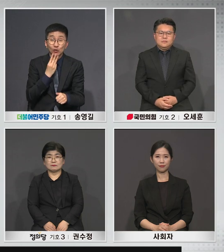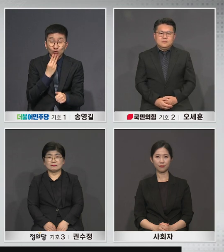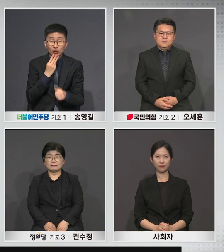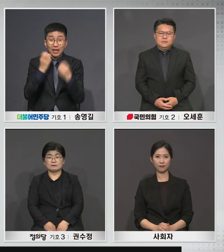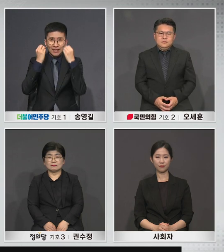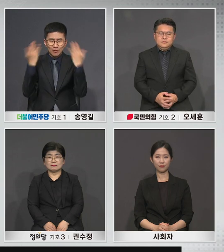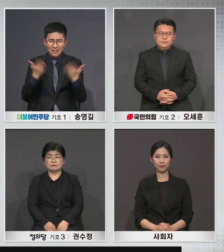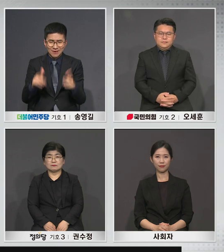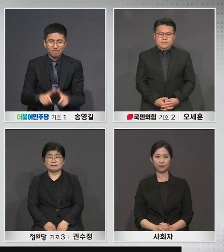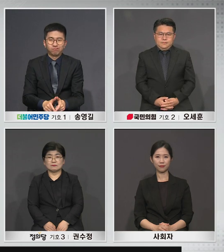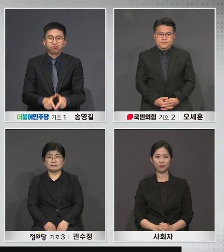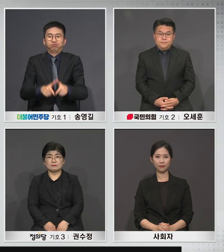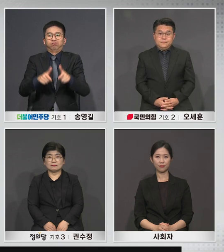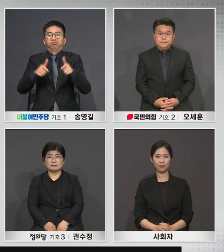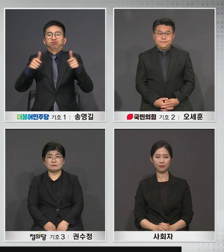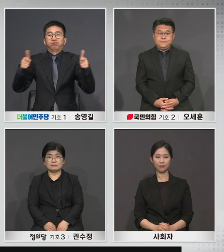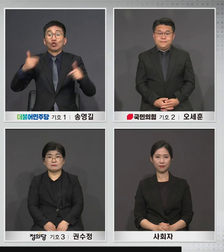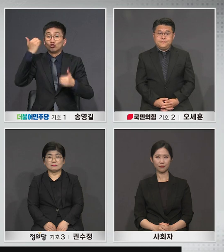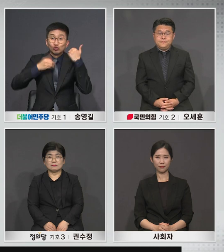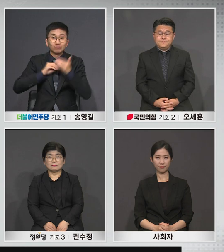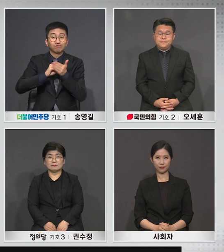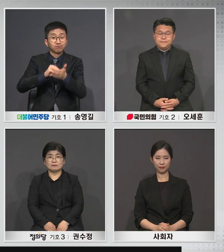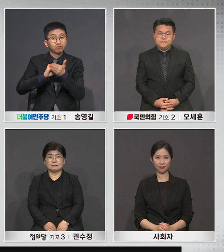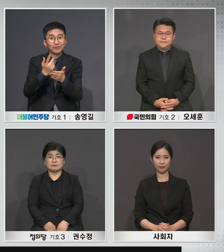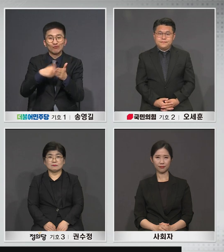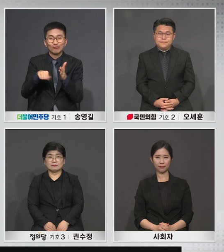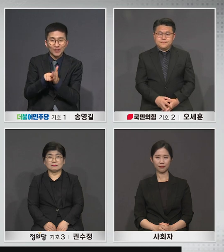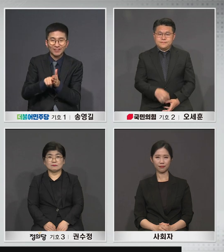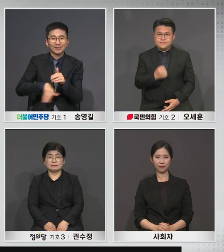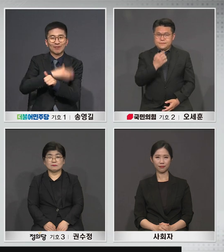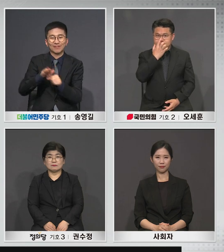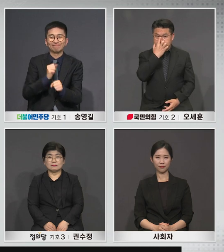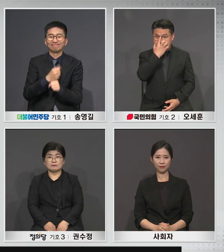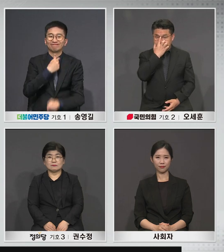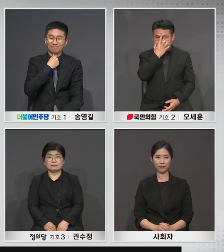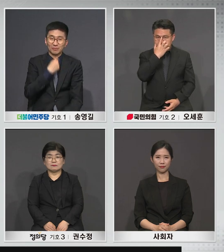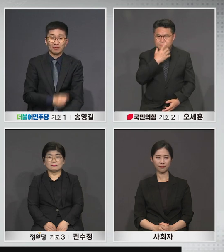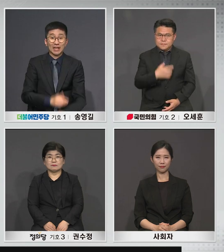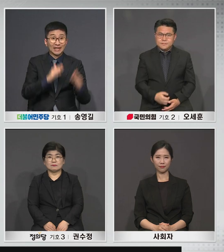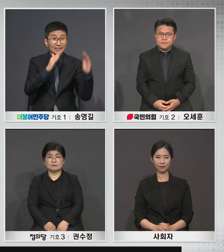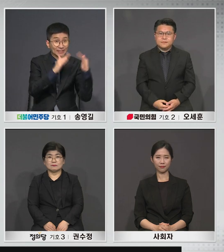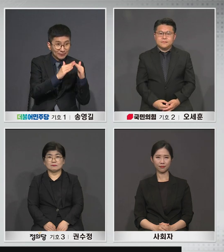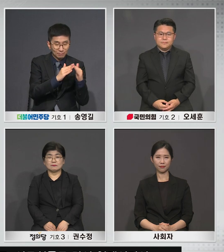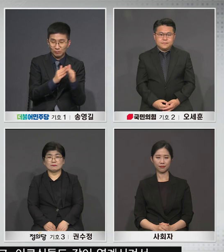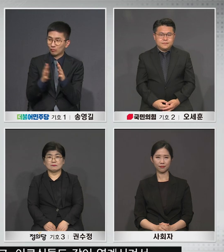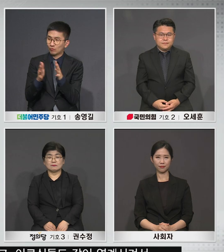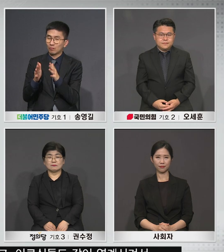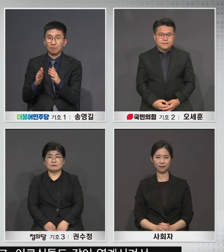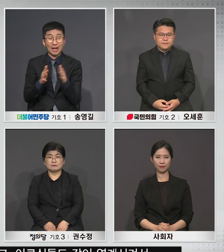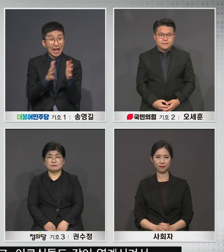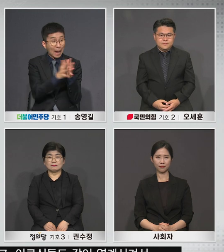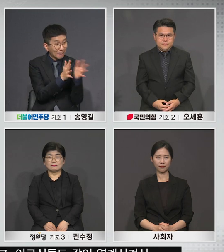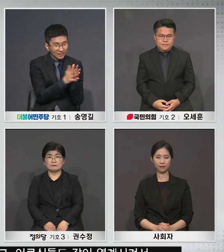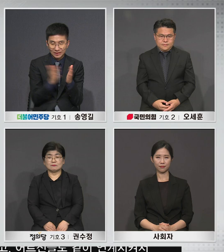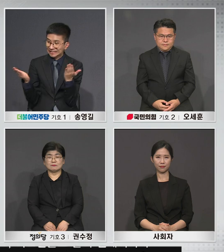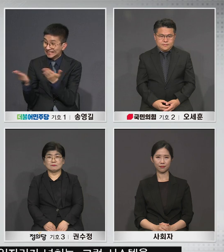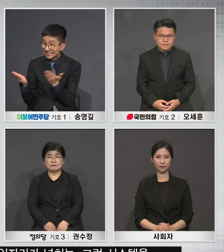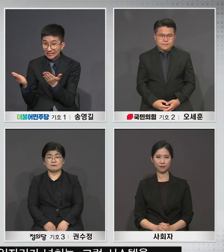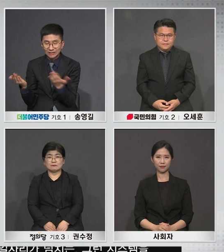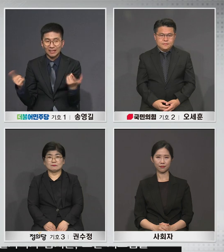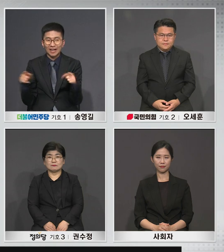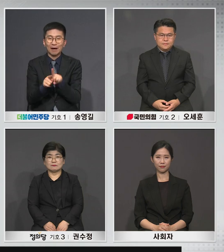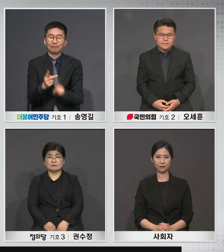넘치는 그러한 시스템을 만들어내겠습니다. 주거와, 즉 아파트와 일자리가 같이